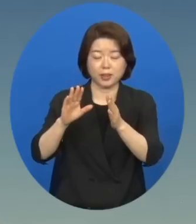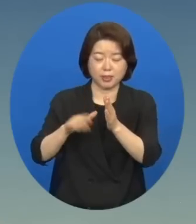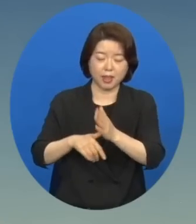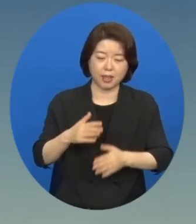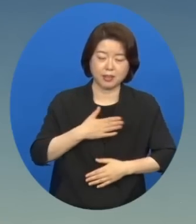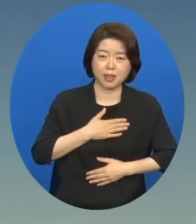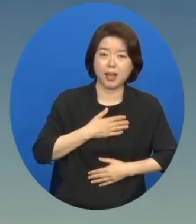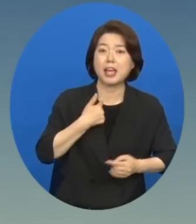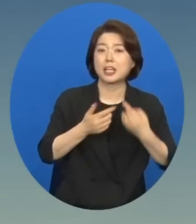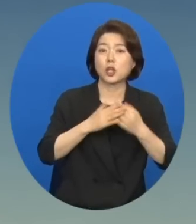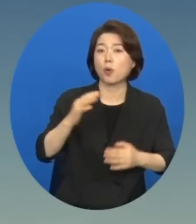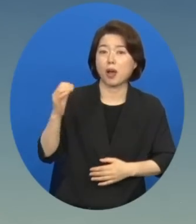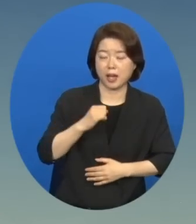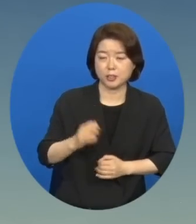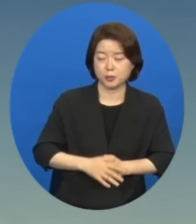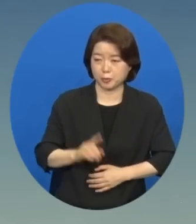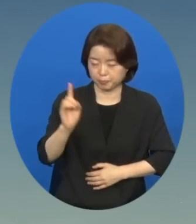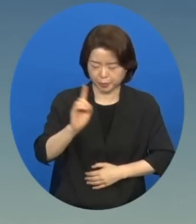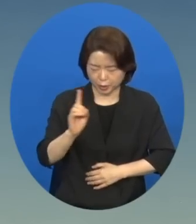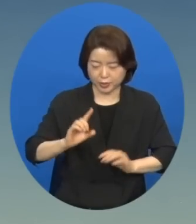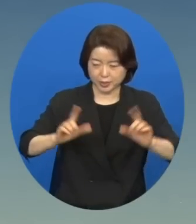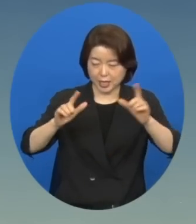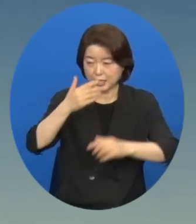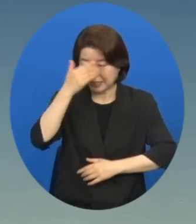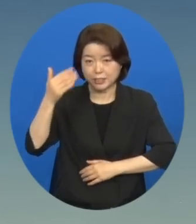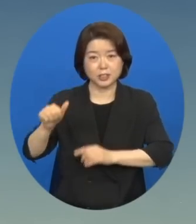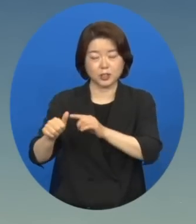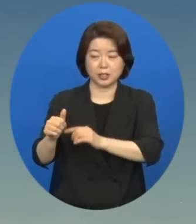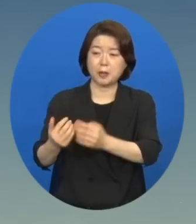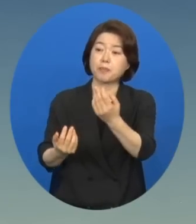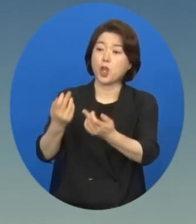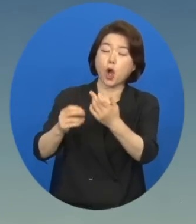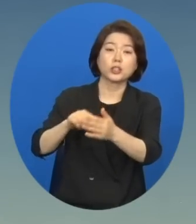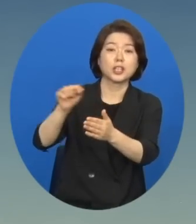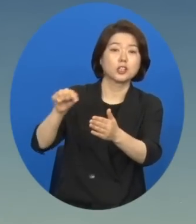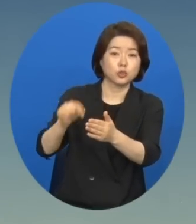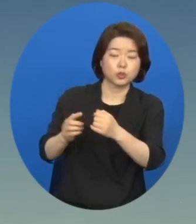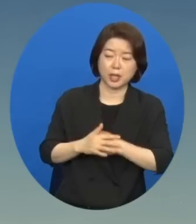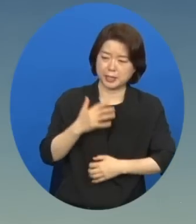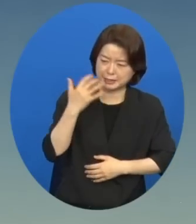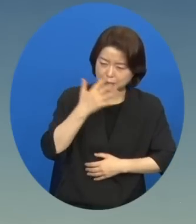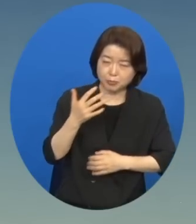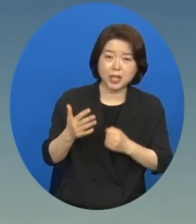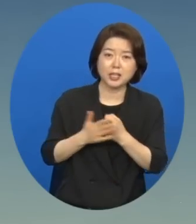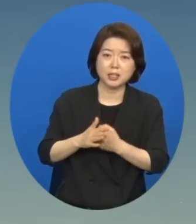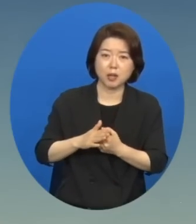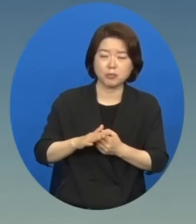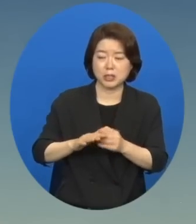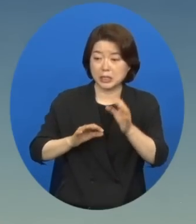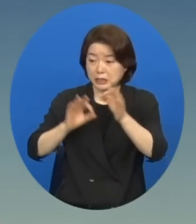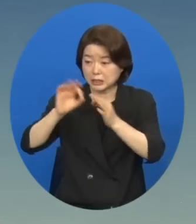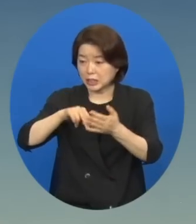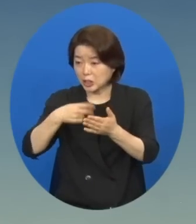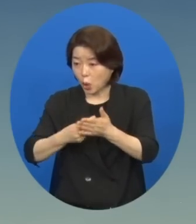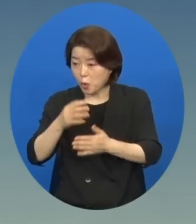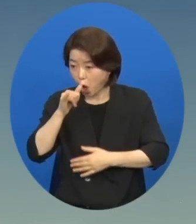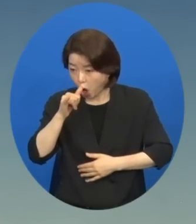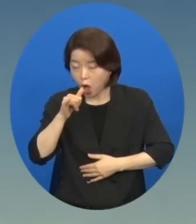바탕으로 한날은 청년들에게, 형제들 중에 음란으로 인하여 넘어지는 형제들이